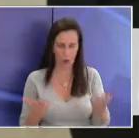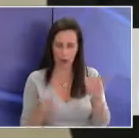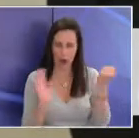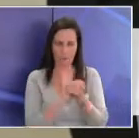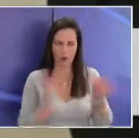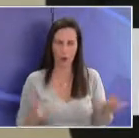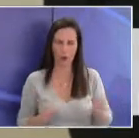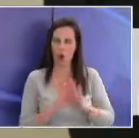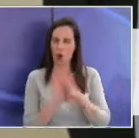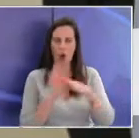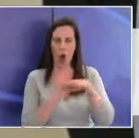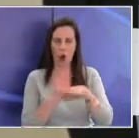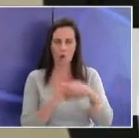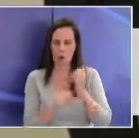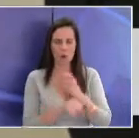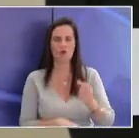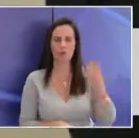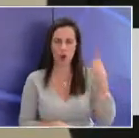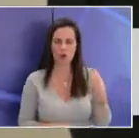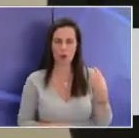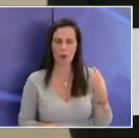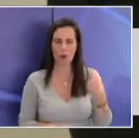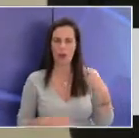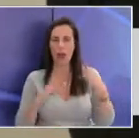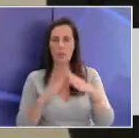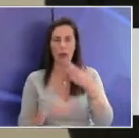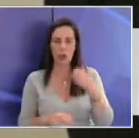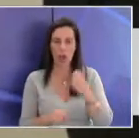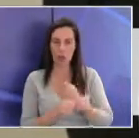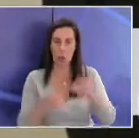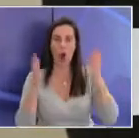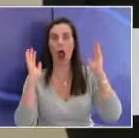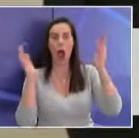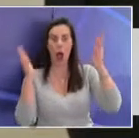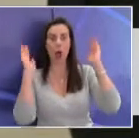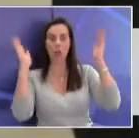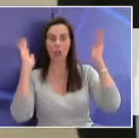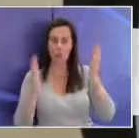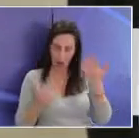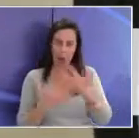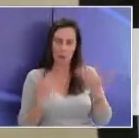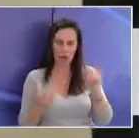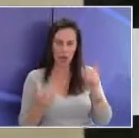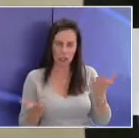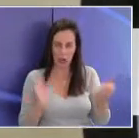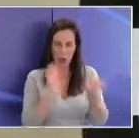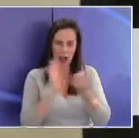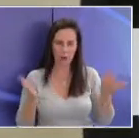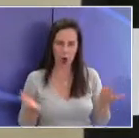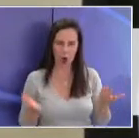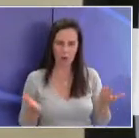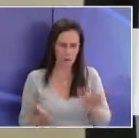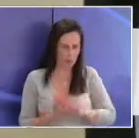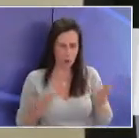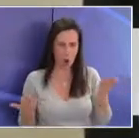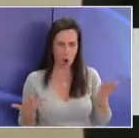יעבור. כל החוקים שהעברנו שבוע שעבר לבית היהודי, שעשו מזה רעש וצלצולים, היה ברור שזה לא הולך לעבור.